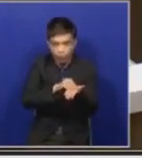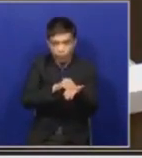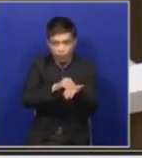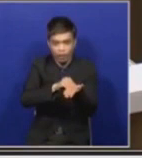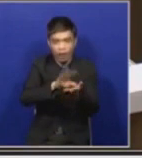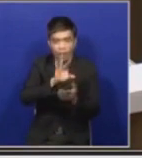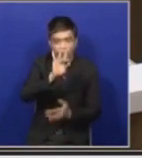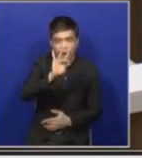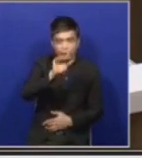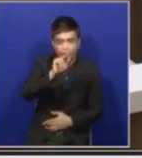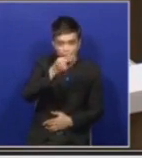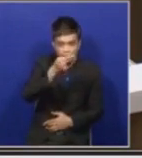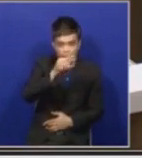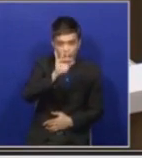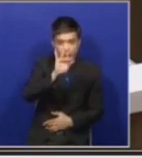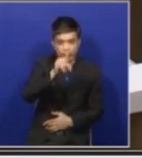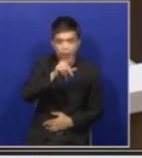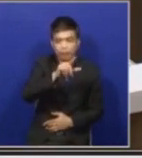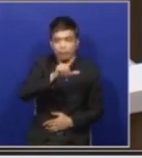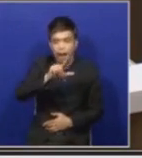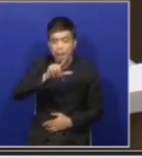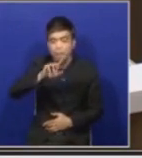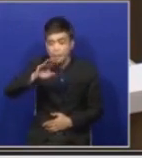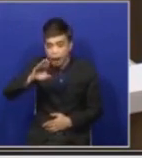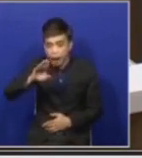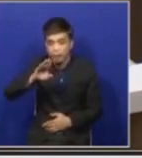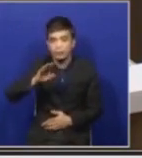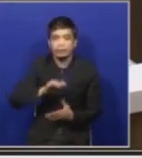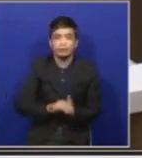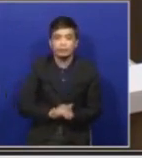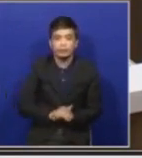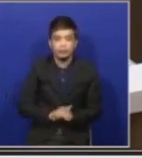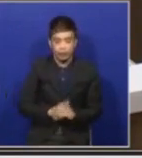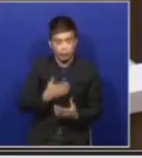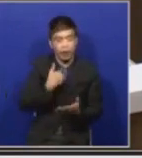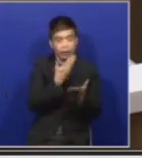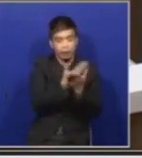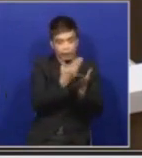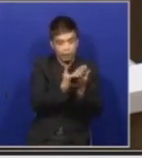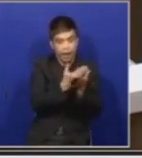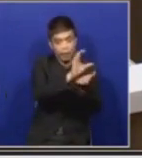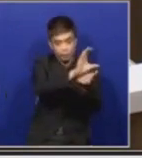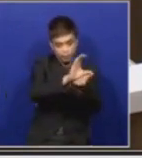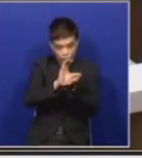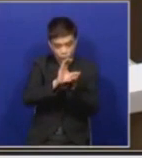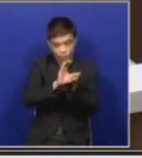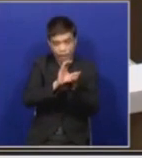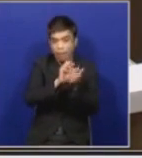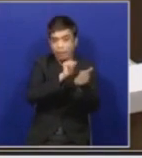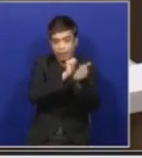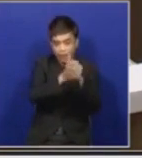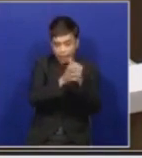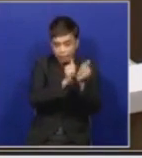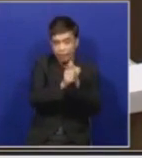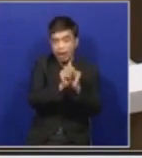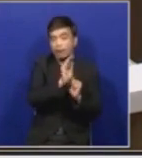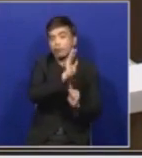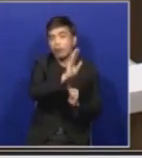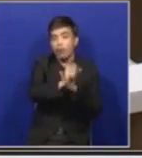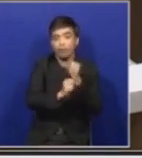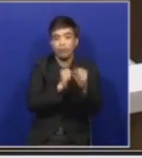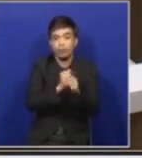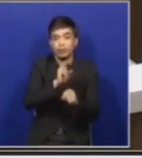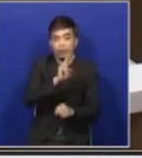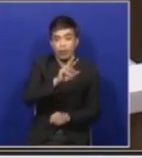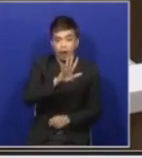น 88,000 ล้านบาทเศษซึ่งเป็นการนำงบประมาณที่ใช้ไม่ทันในปี